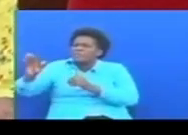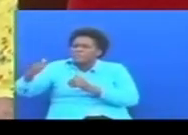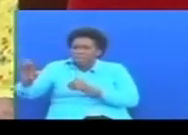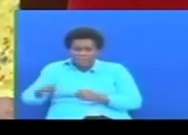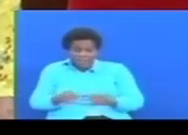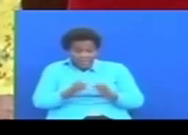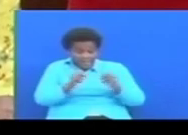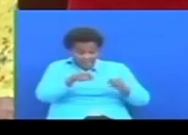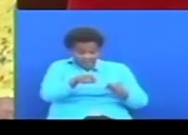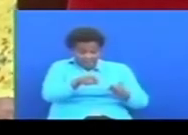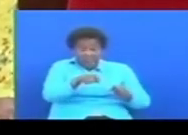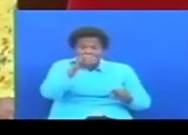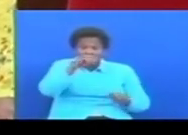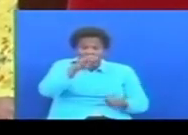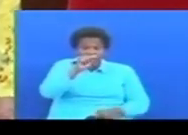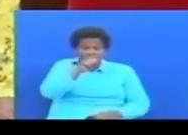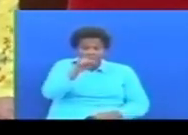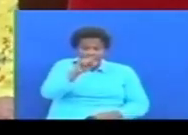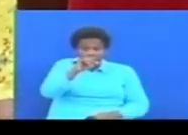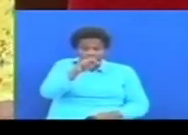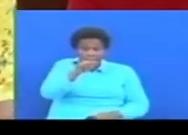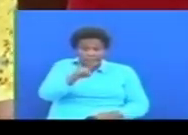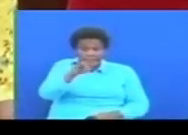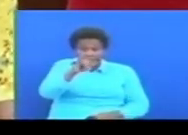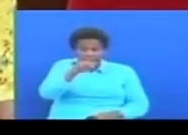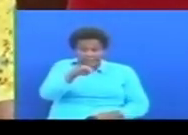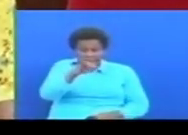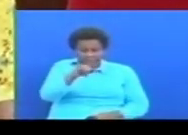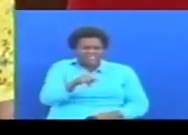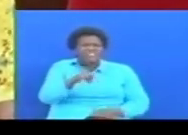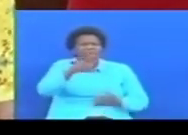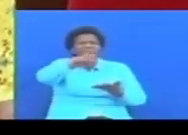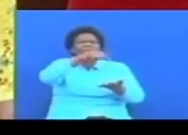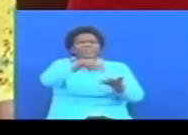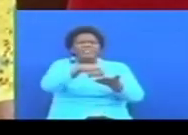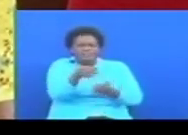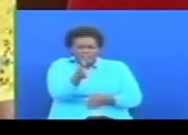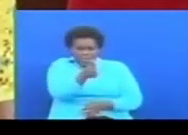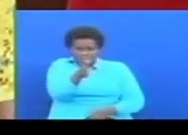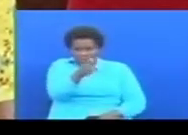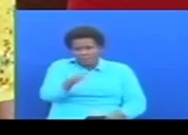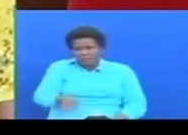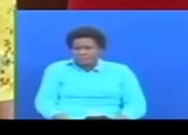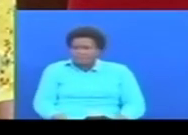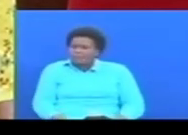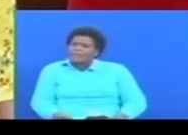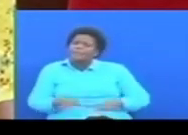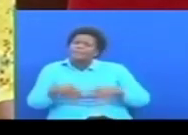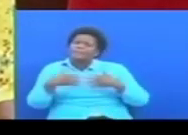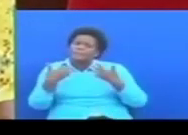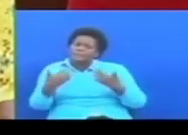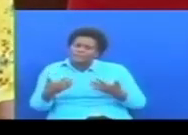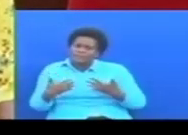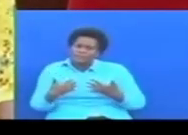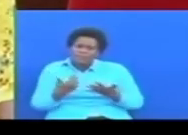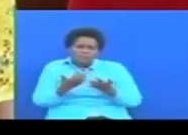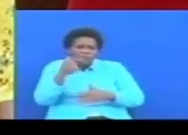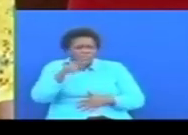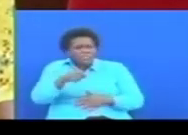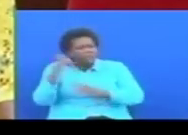kadhalika. Sasa kile kituo cha wilaya, kwa nini hichi cha Mazizini mnakitaka